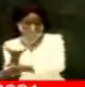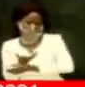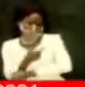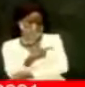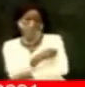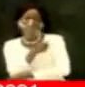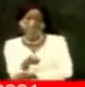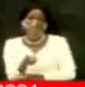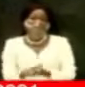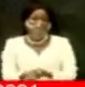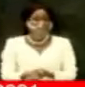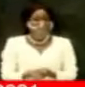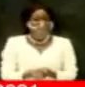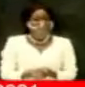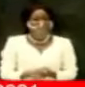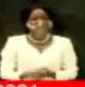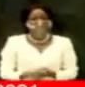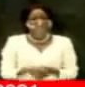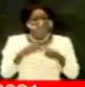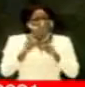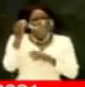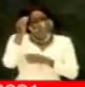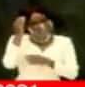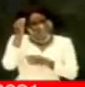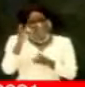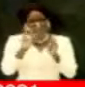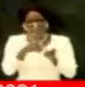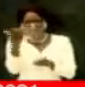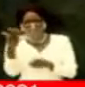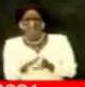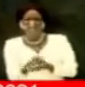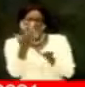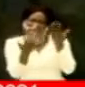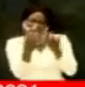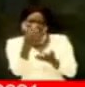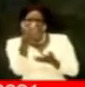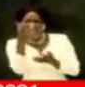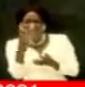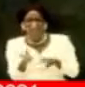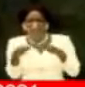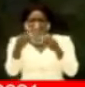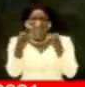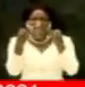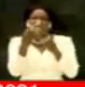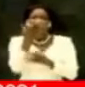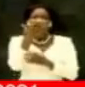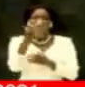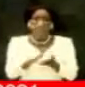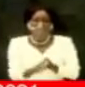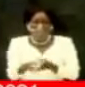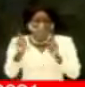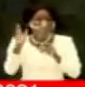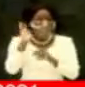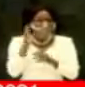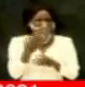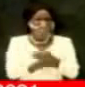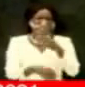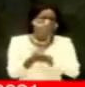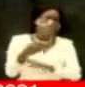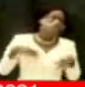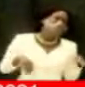amene amakhala akupereka mauthenga mwina ofuna kuti a Malawi akhale mwa mantha agwetse ulesa salandire zimenezi ndiudindo wanji